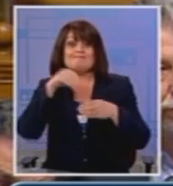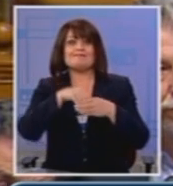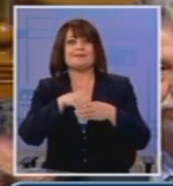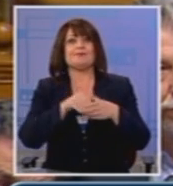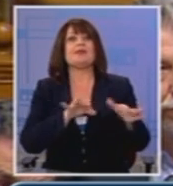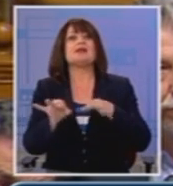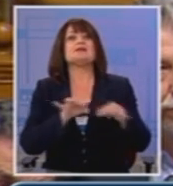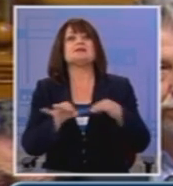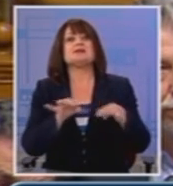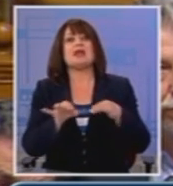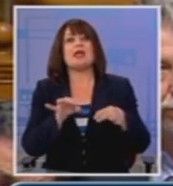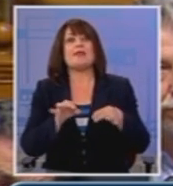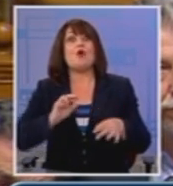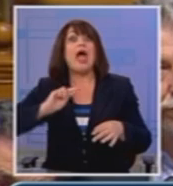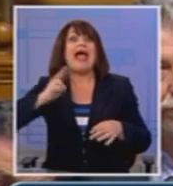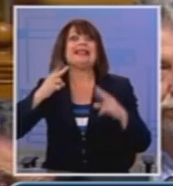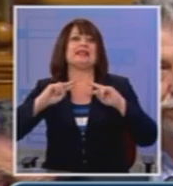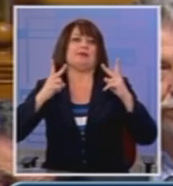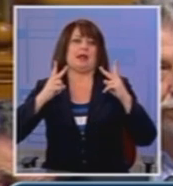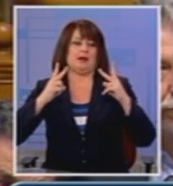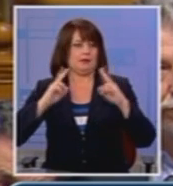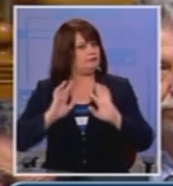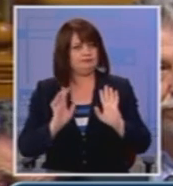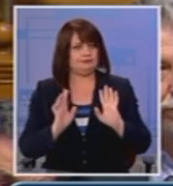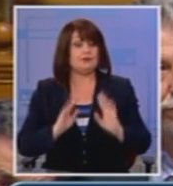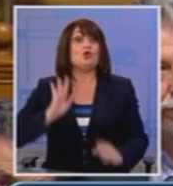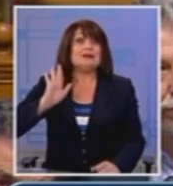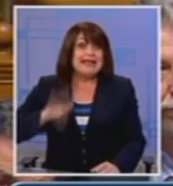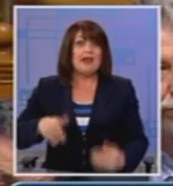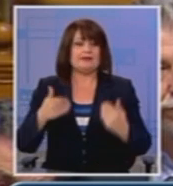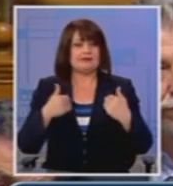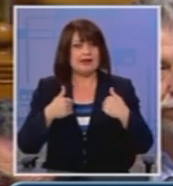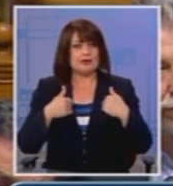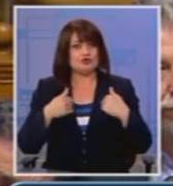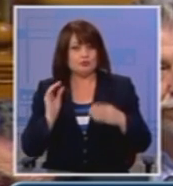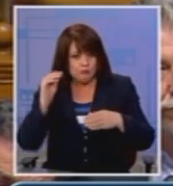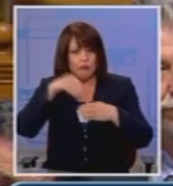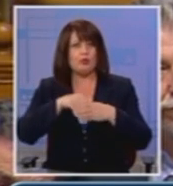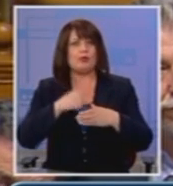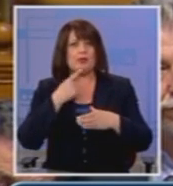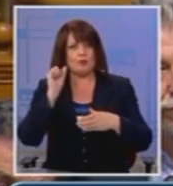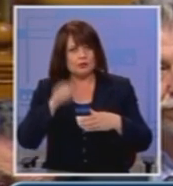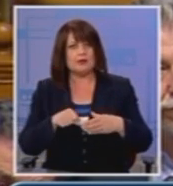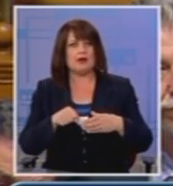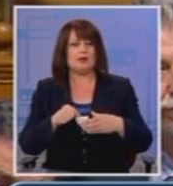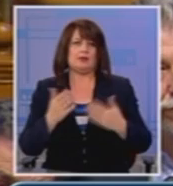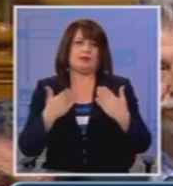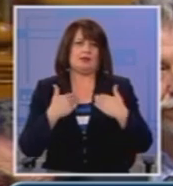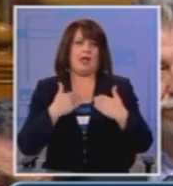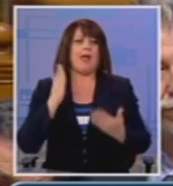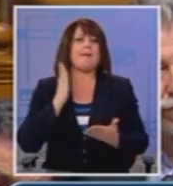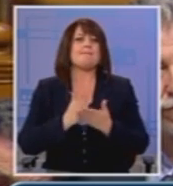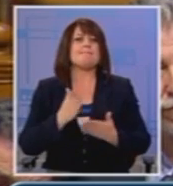σχέδιο των αντιπάλων δηλαδή ο τελευταίος ο οποίος θα προχωρήσω με τη δική μου